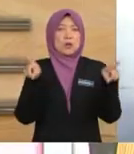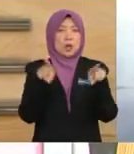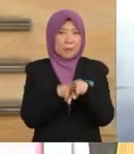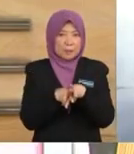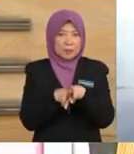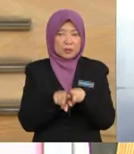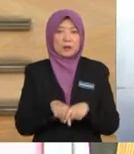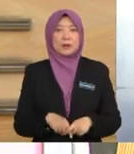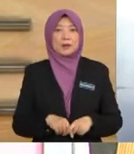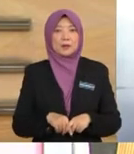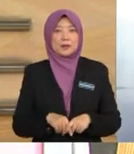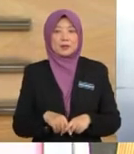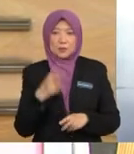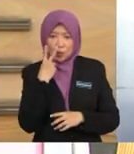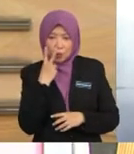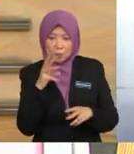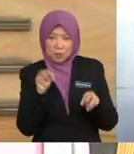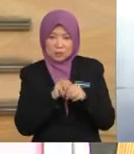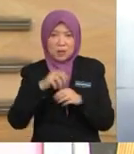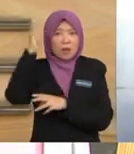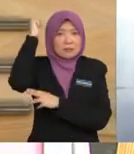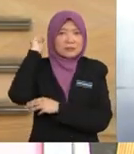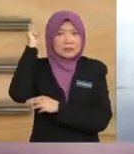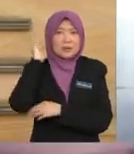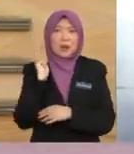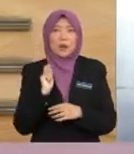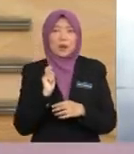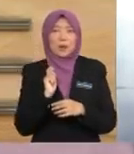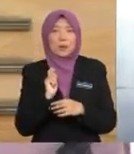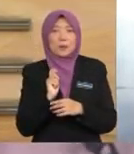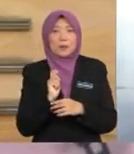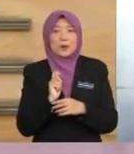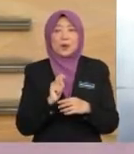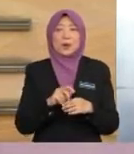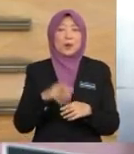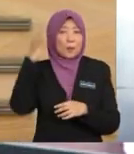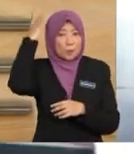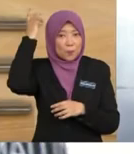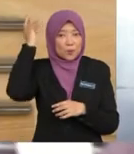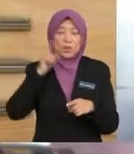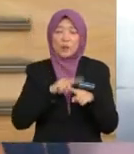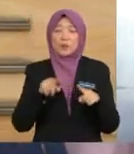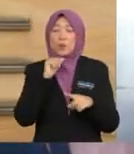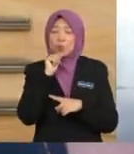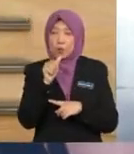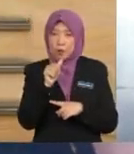macam sikat, kan, Rina? Ya, tapi bukan sikat rambut. Bukan sikat rambut. Ini sikat kek lah kita panggil, kan? Sikat kek. Kek pun ada